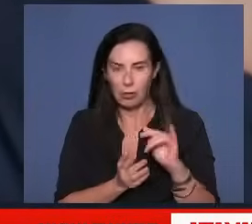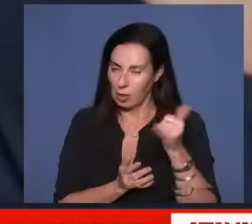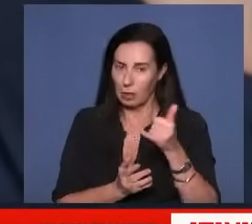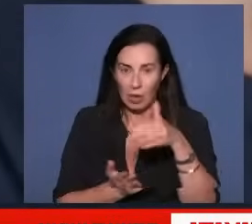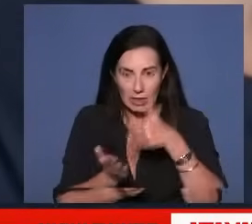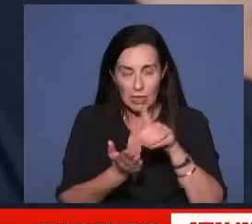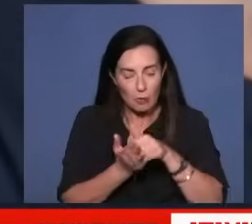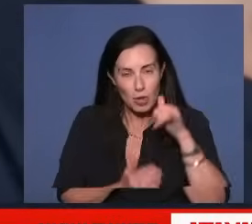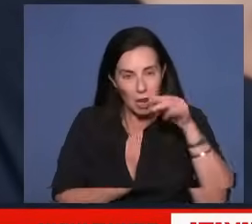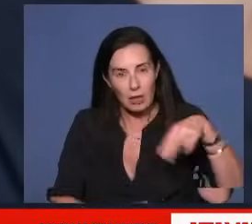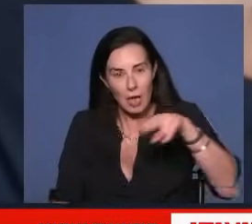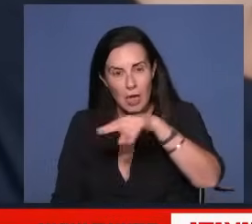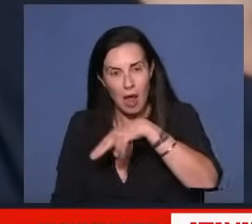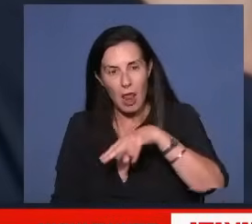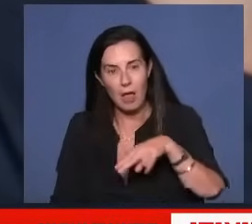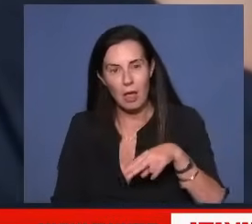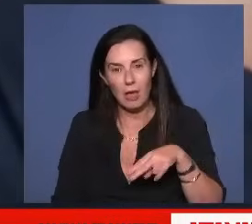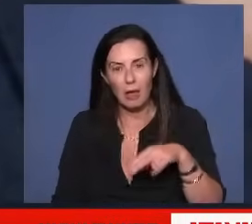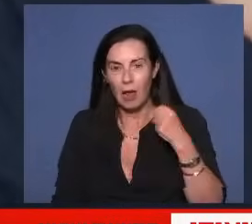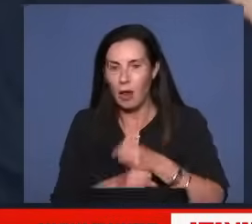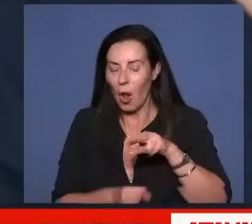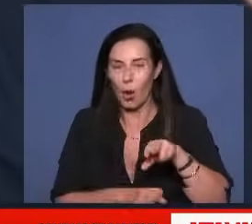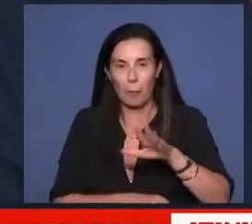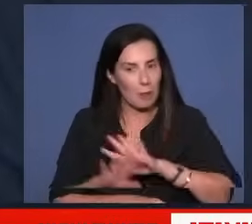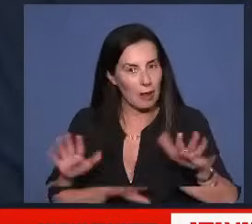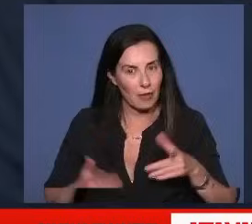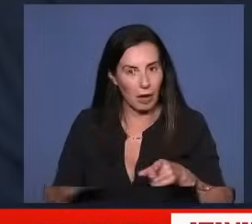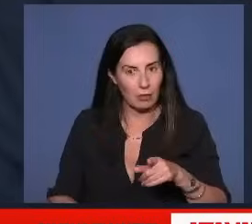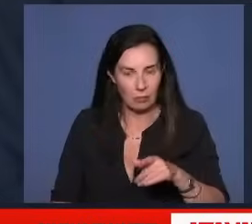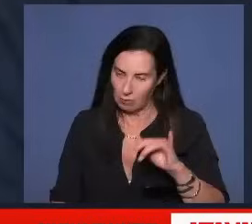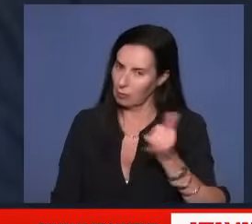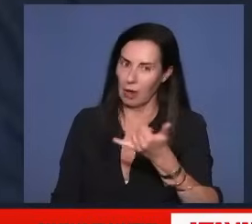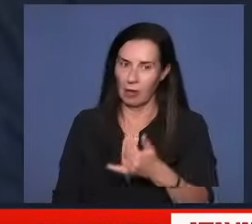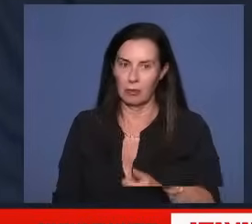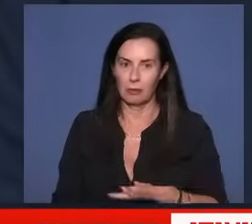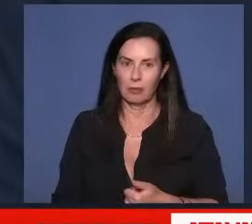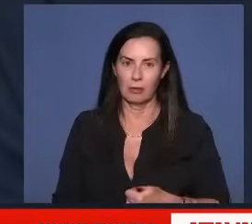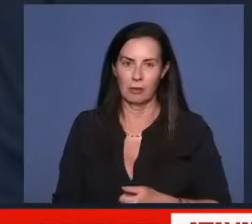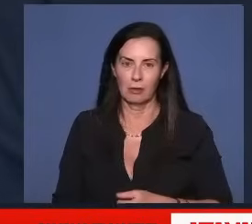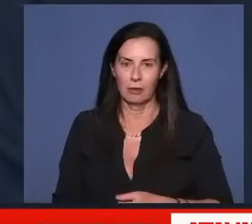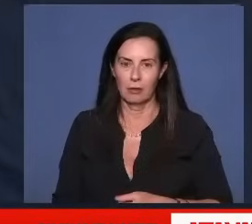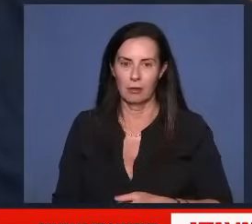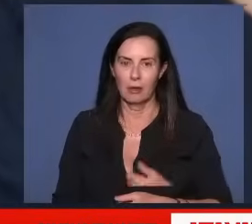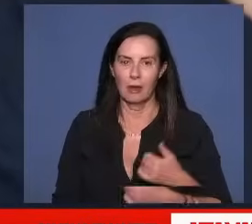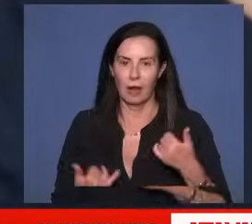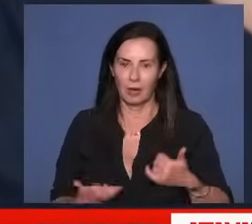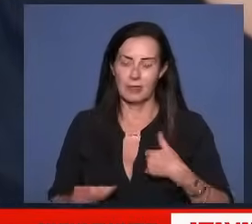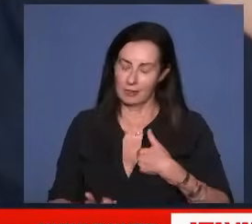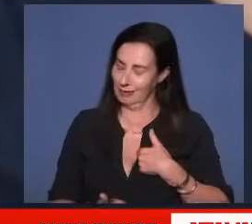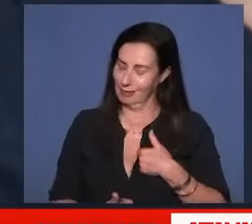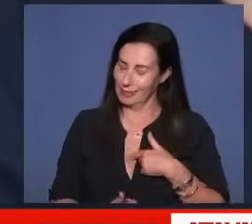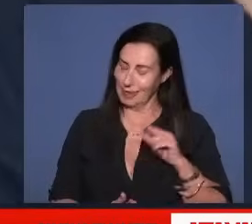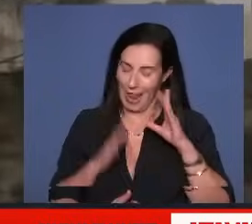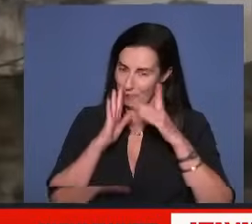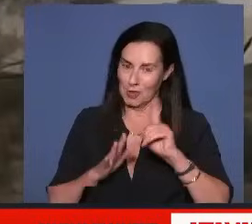כן? תמשיכי לעשות הליכות בשדות בלי לפחד? כן. עכשיו רק אני צריכה להשתכנע שאני לא